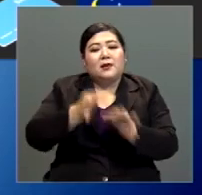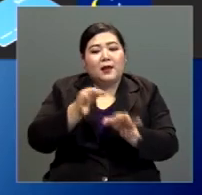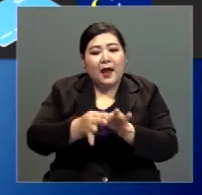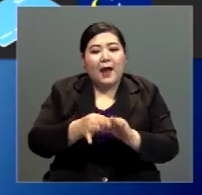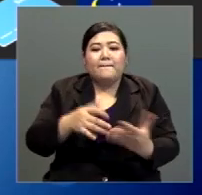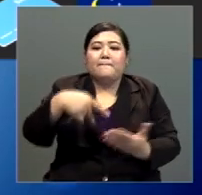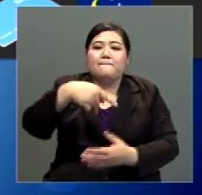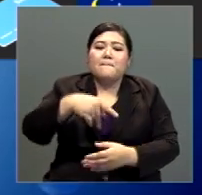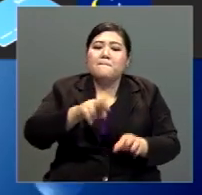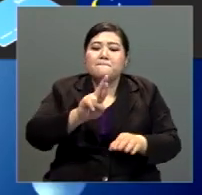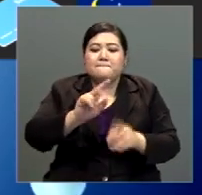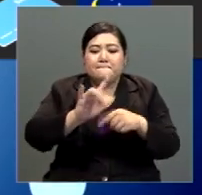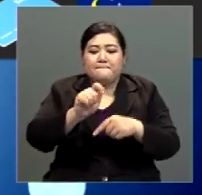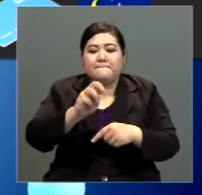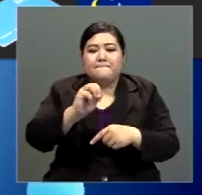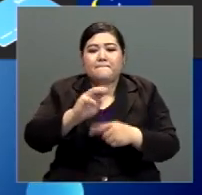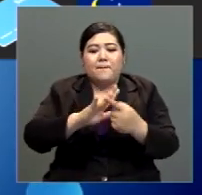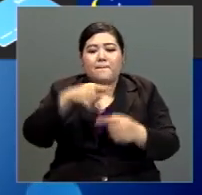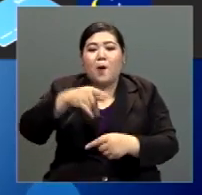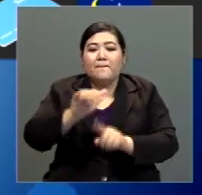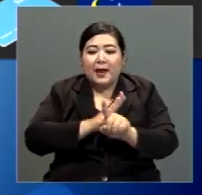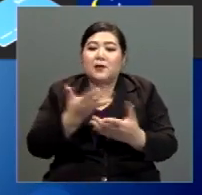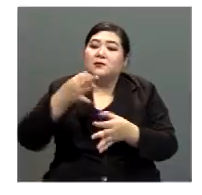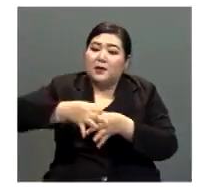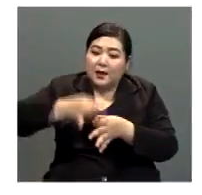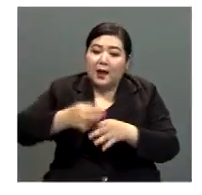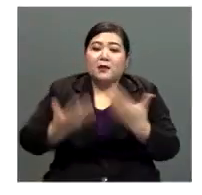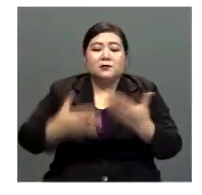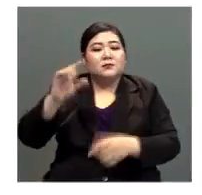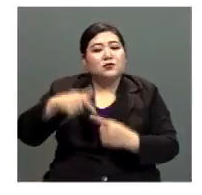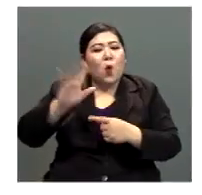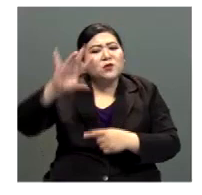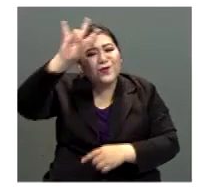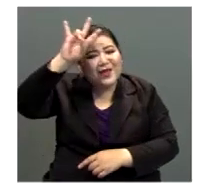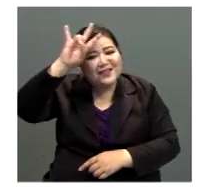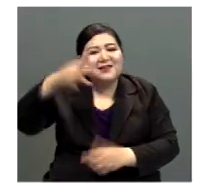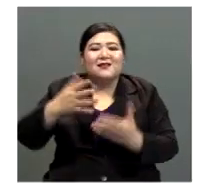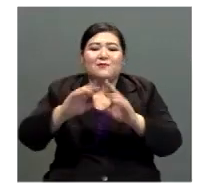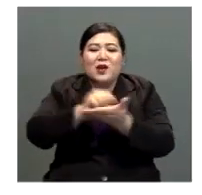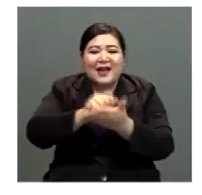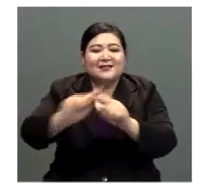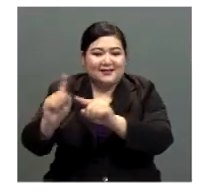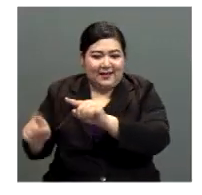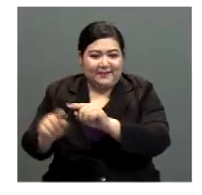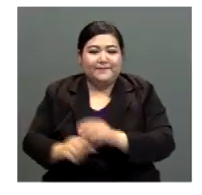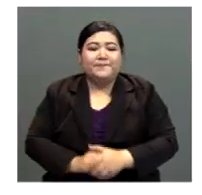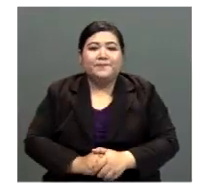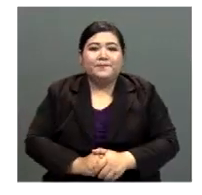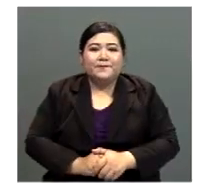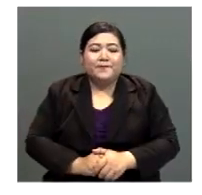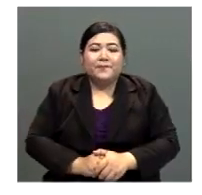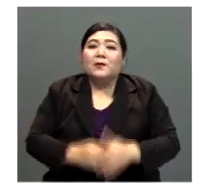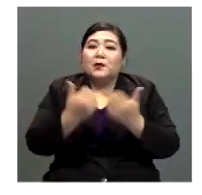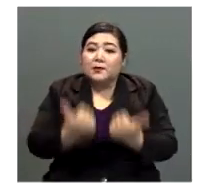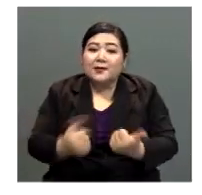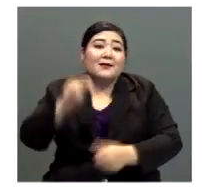ย์บัญชีธนาคารและเคาน์เตอร์เซอร์วิสคุณผู้ชมคะการคืนเงินประกันการใช้น้ำก็ถือว่าเป็นอีกหนึ่งมาตร